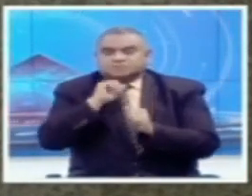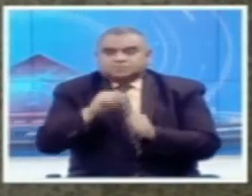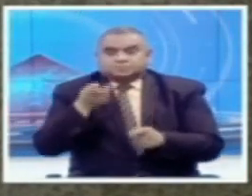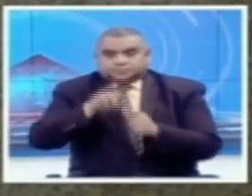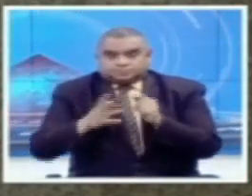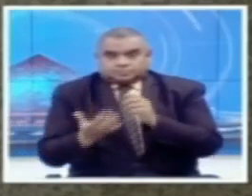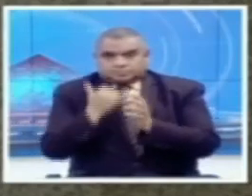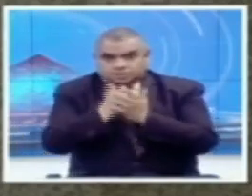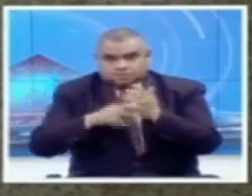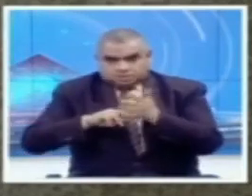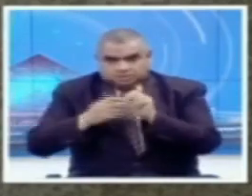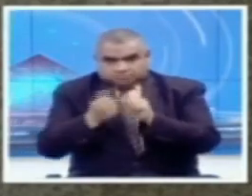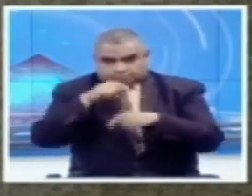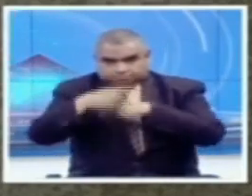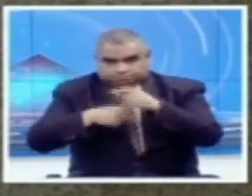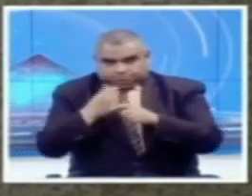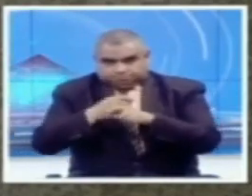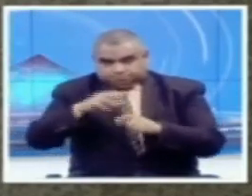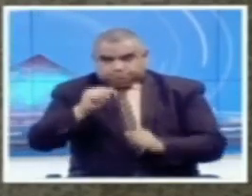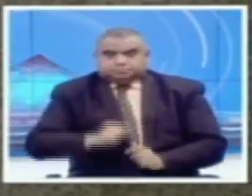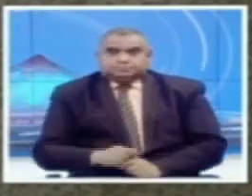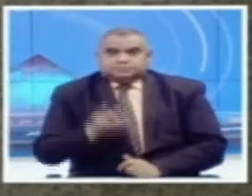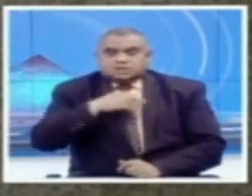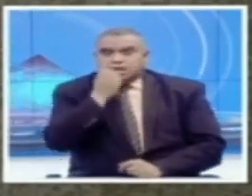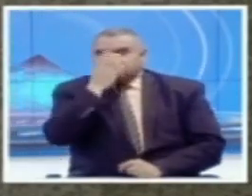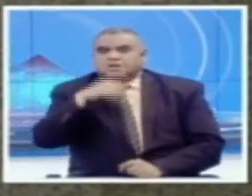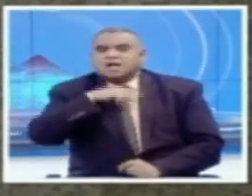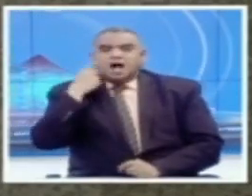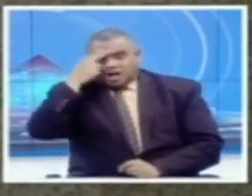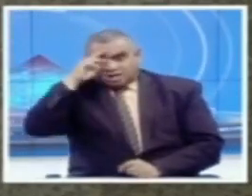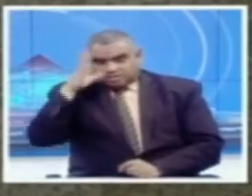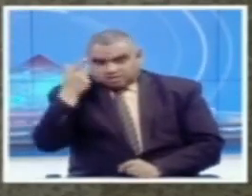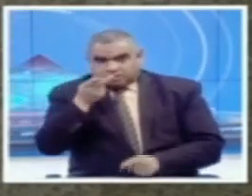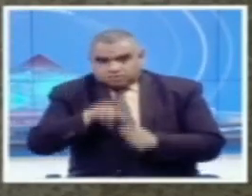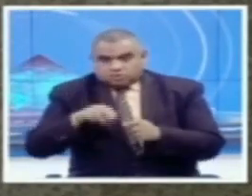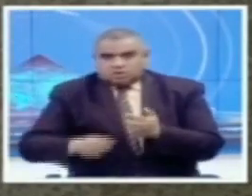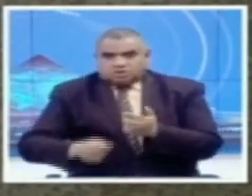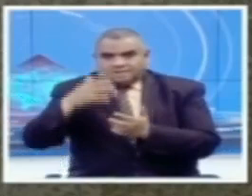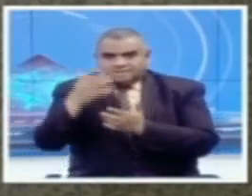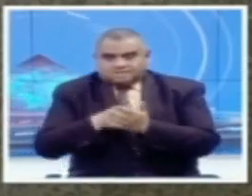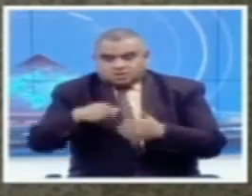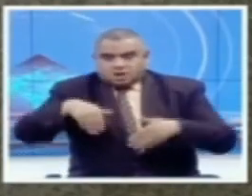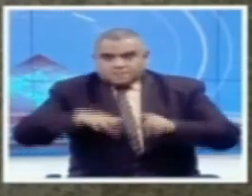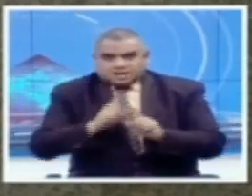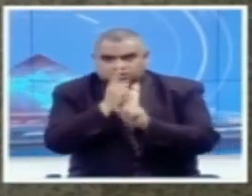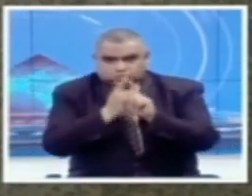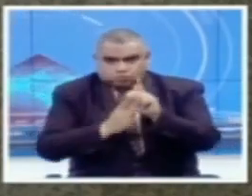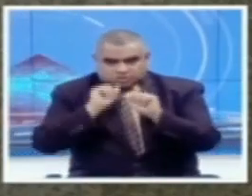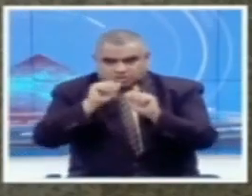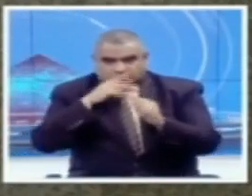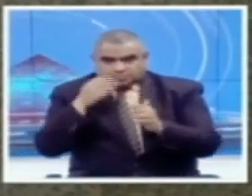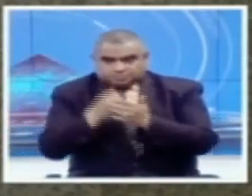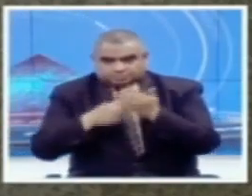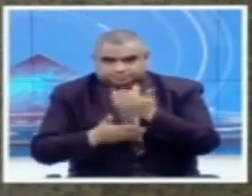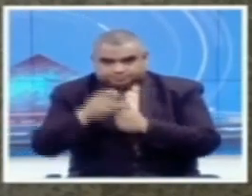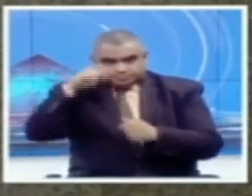الطاقات الجديدة مثل الهيدروجين الأخضر. كان هناك فرصة في مجلس الوزراء أن تشهد